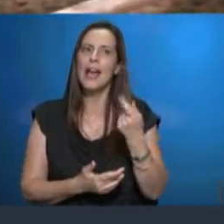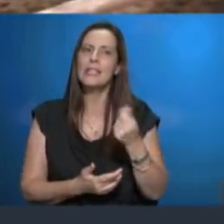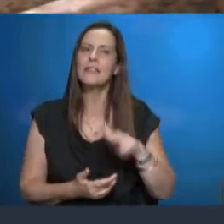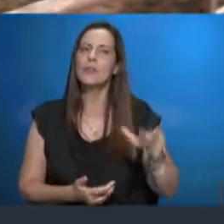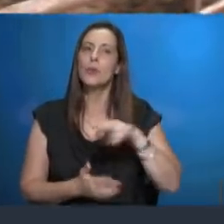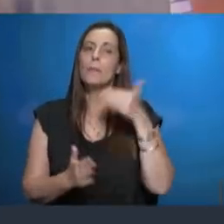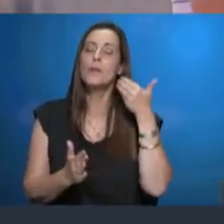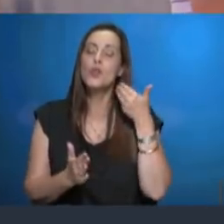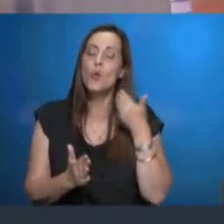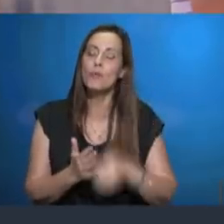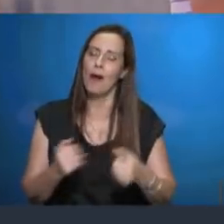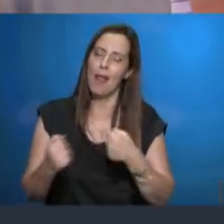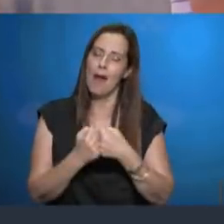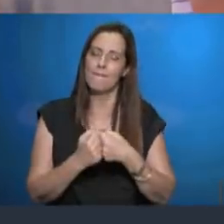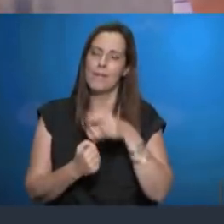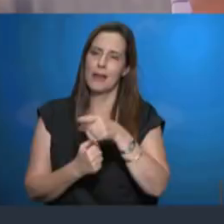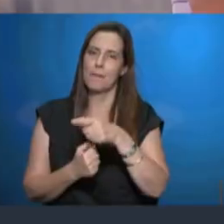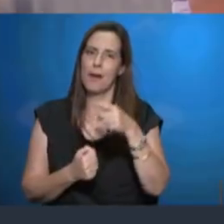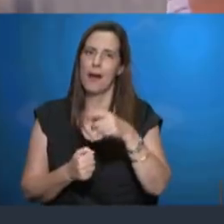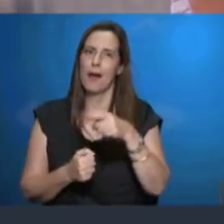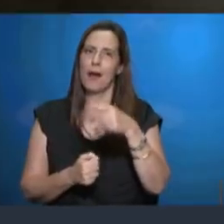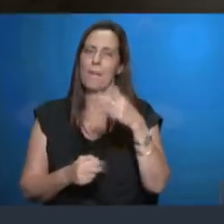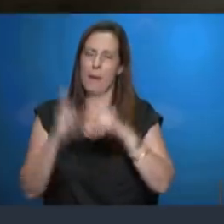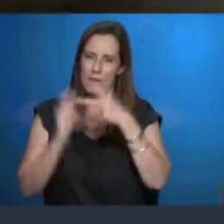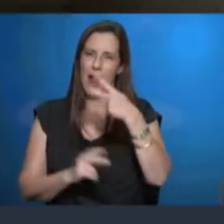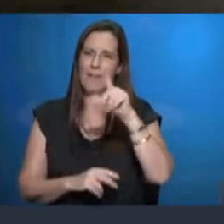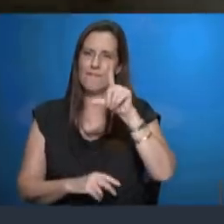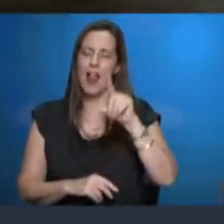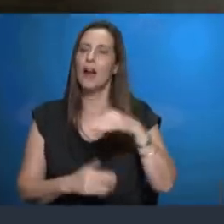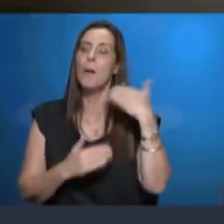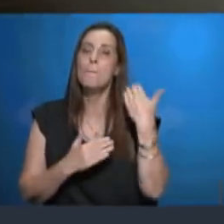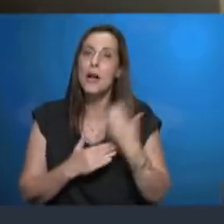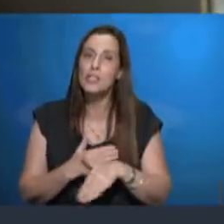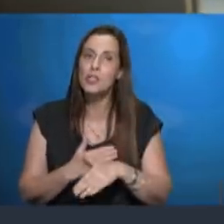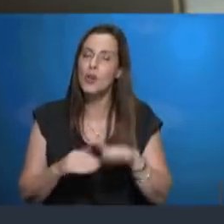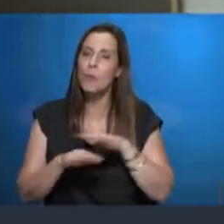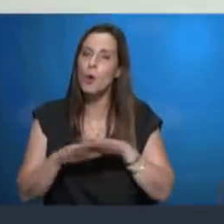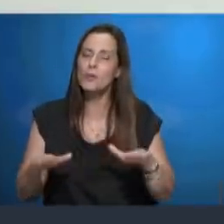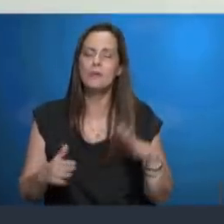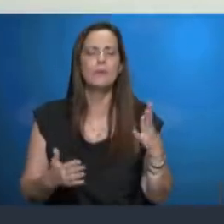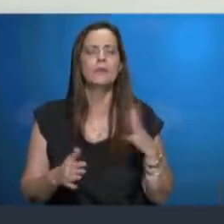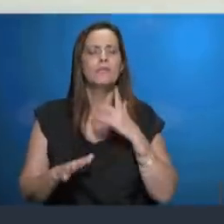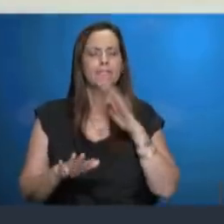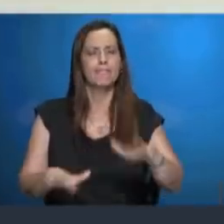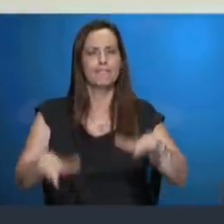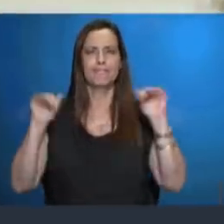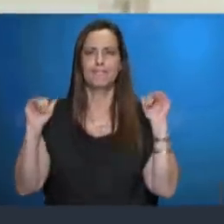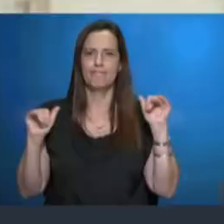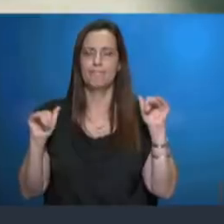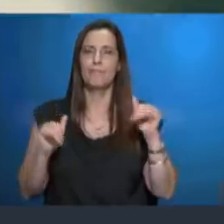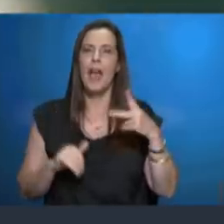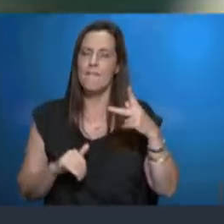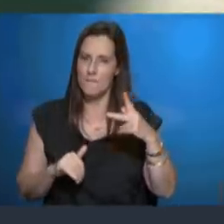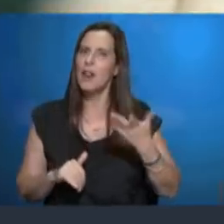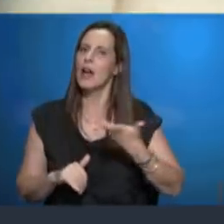ציבורי מיותר להיאבק באחים פלח. בסוף המועצה והיריבים בחרו למשוך את העתירה. פלח